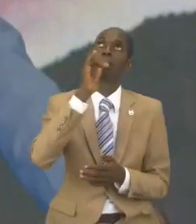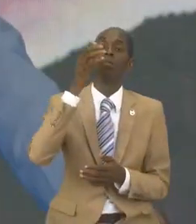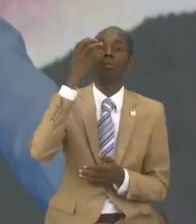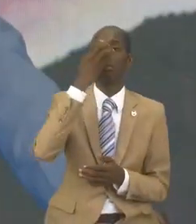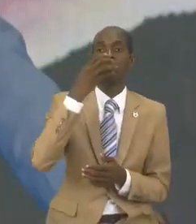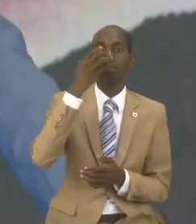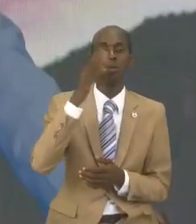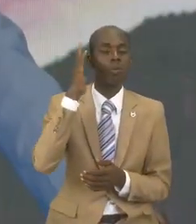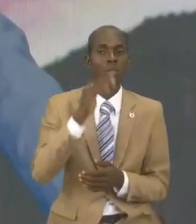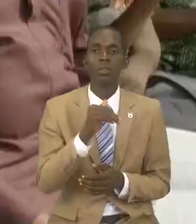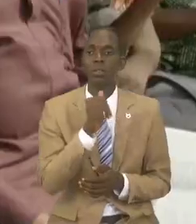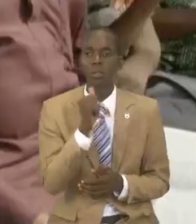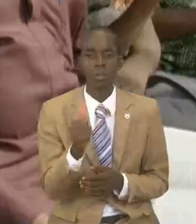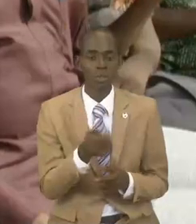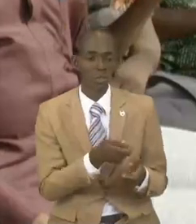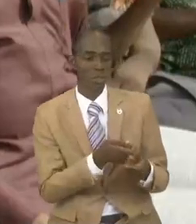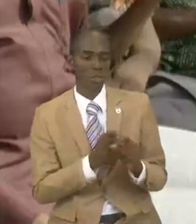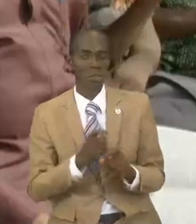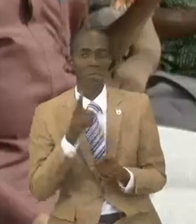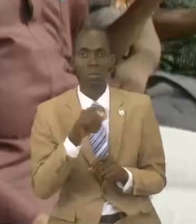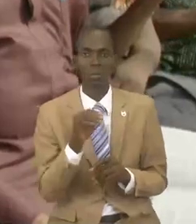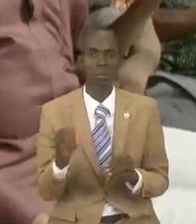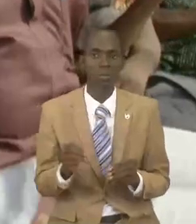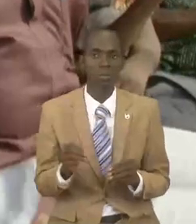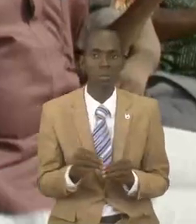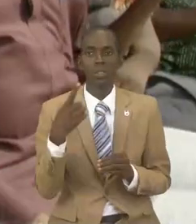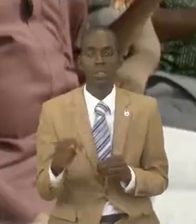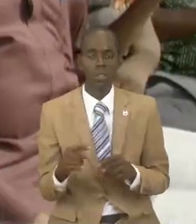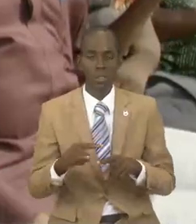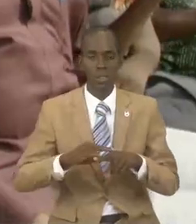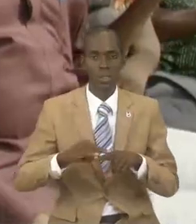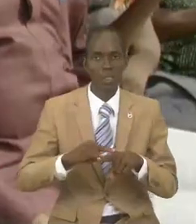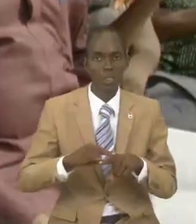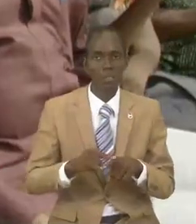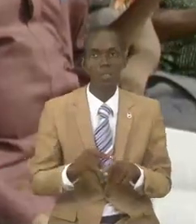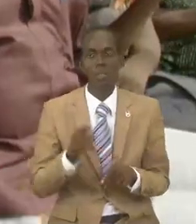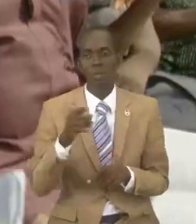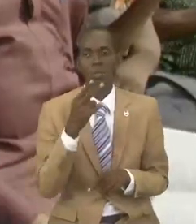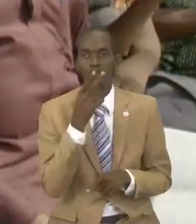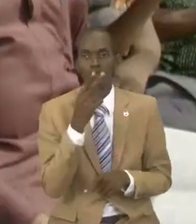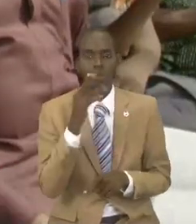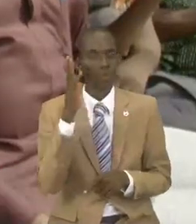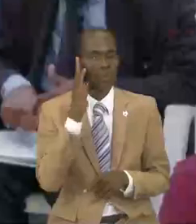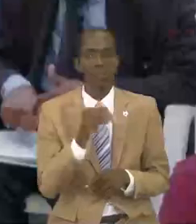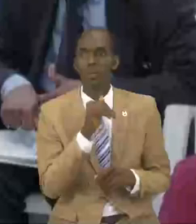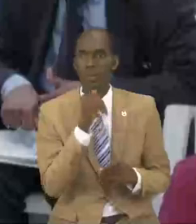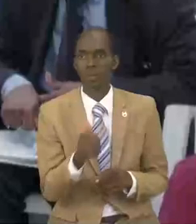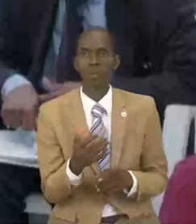ne va plus vous attirer, la cigarette ne va plus